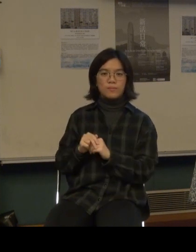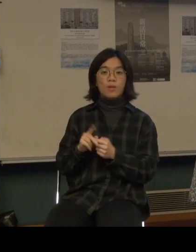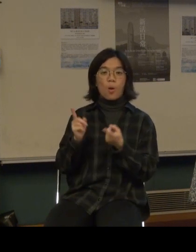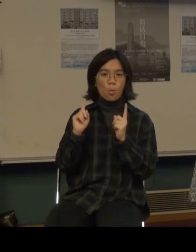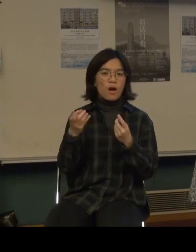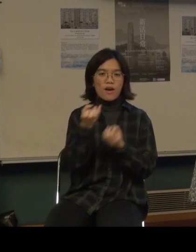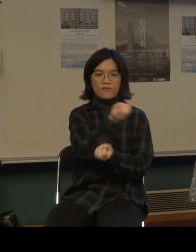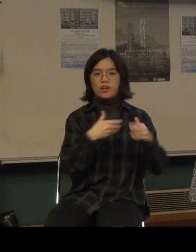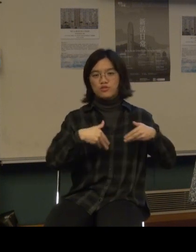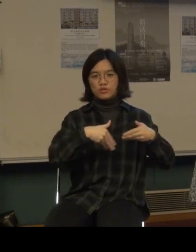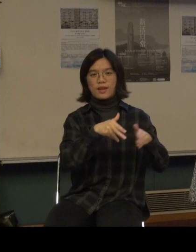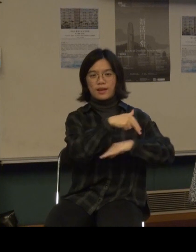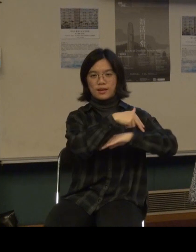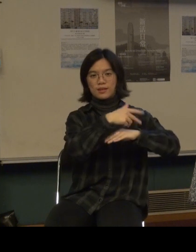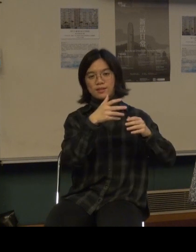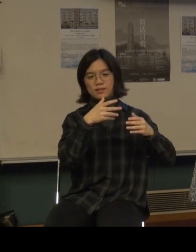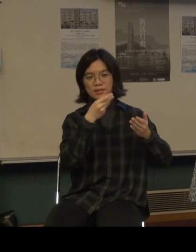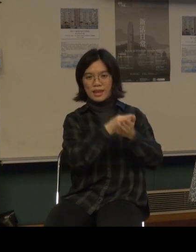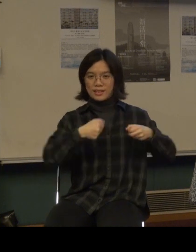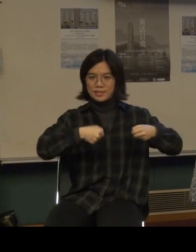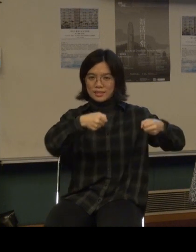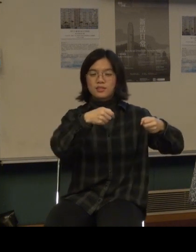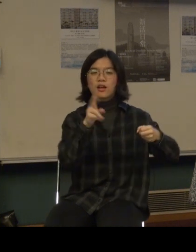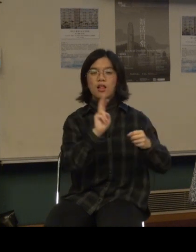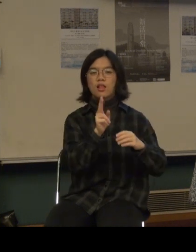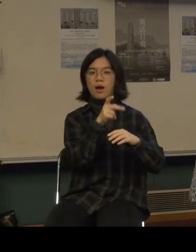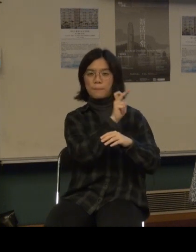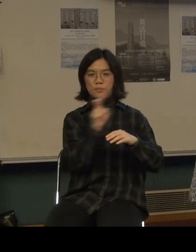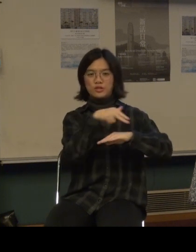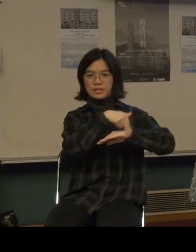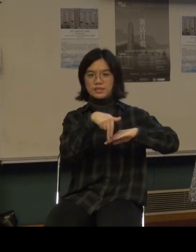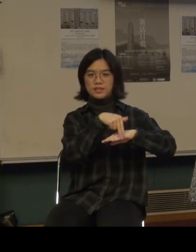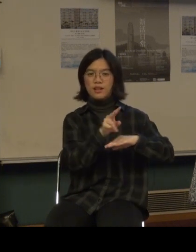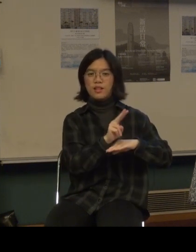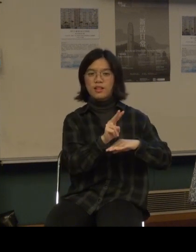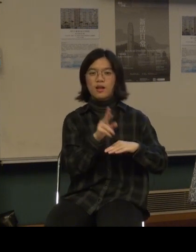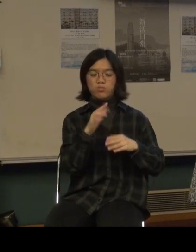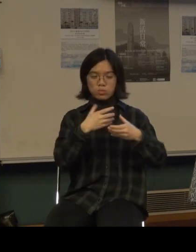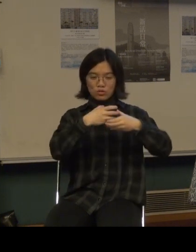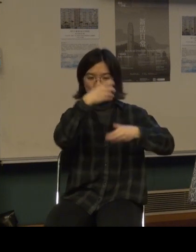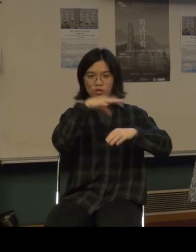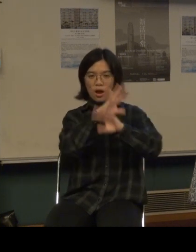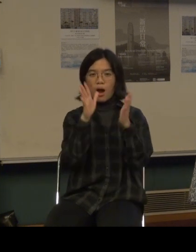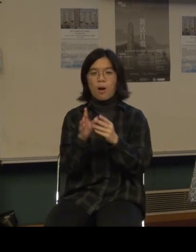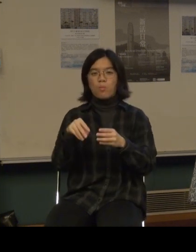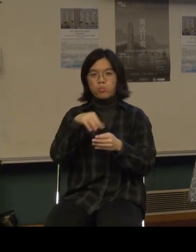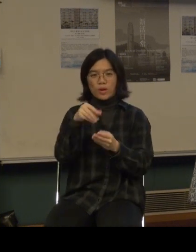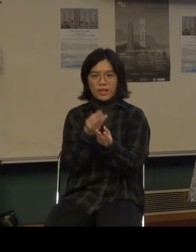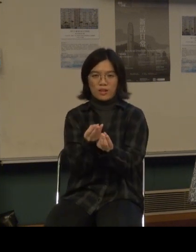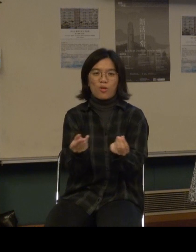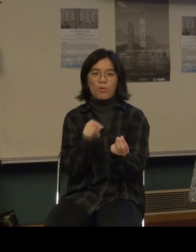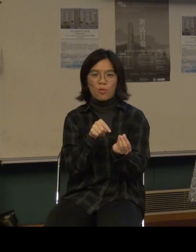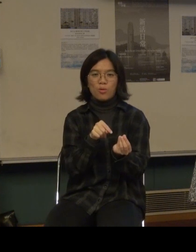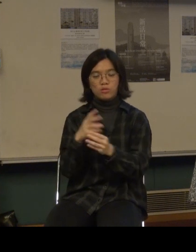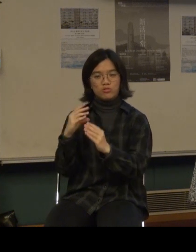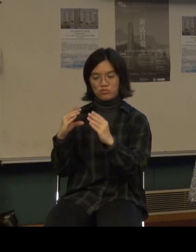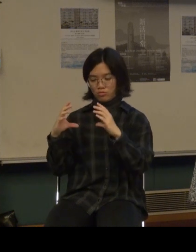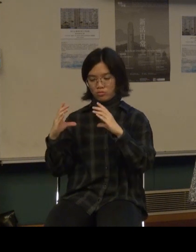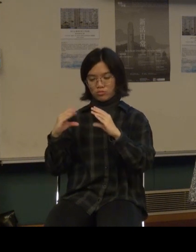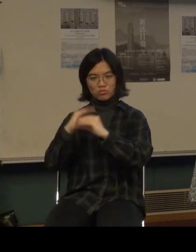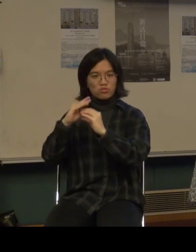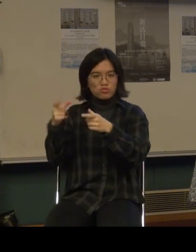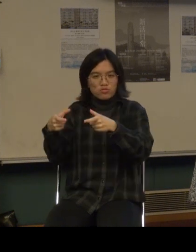同一個標準化嘅設計嘅。咁你見到咧就係嗰啲混凝土嘅柱啦，啊而家係開始用混凝土，就唔再用磚柱啦，就頂住